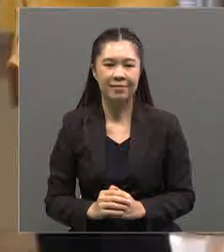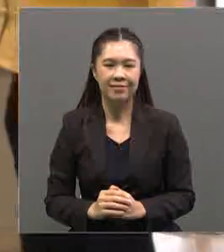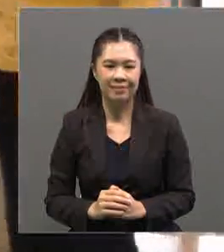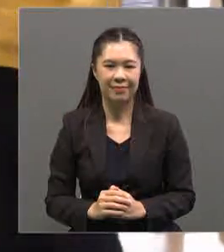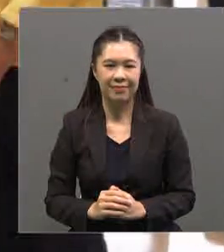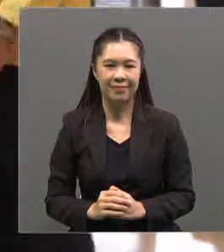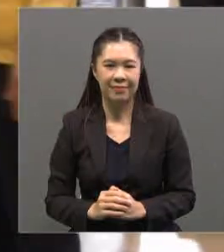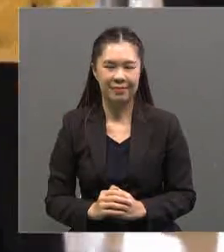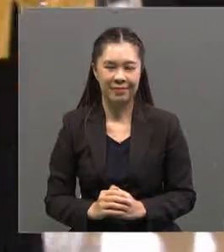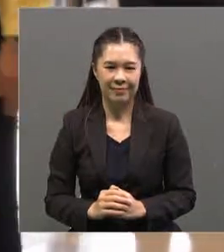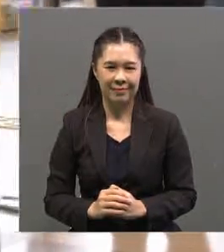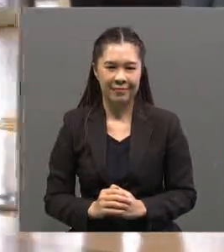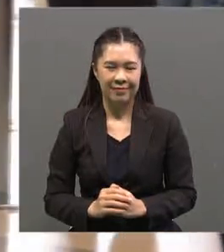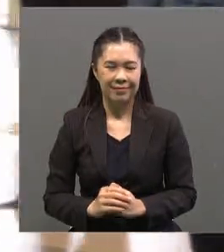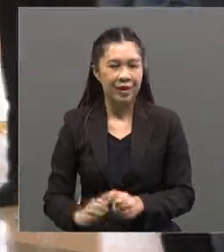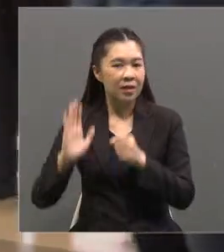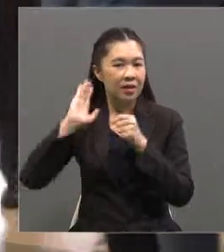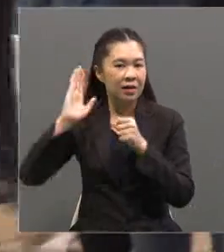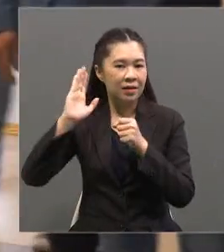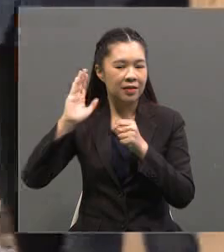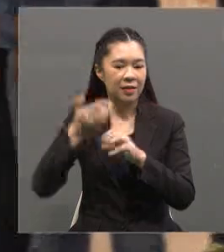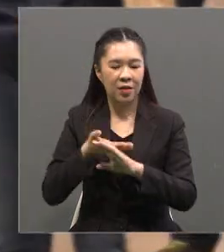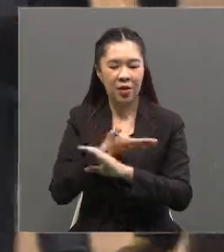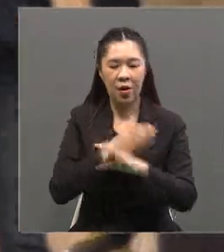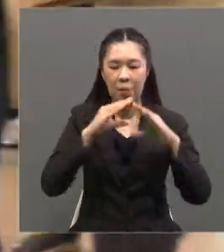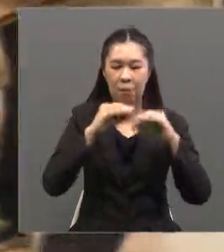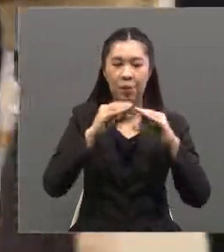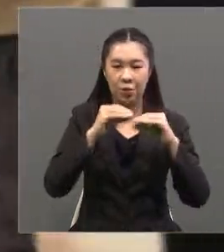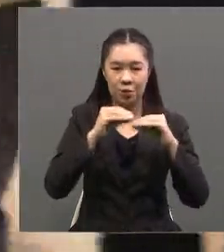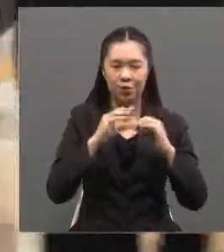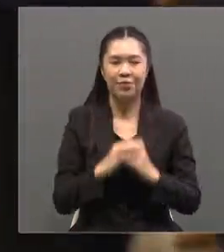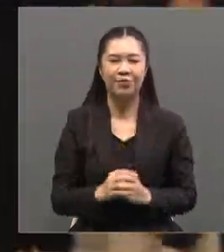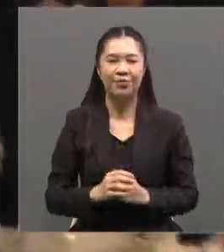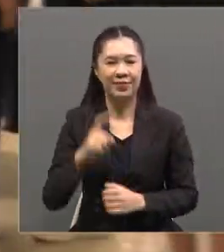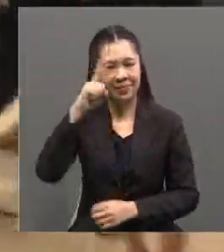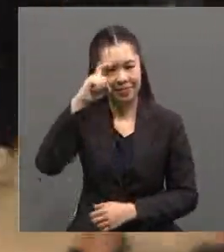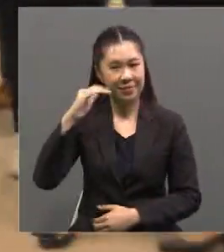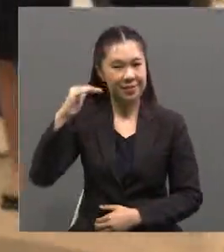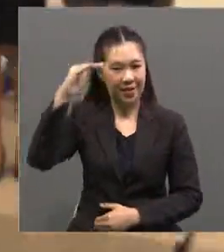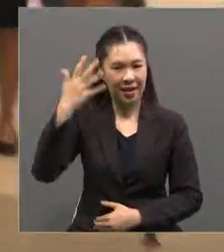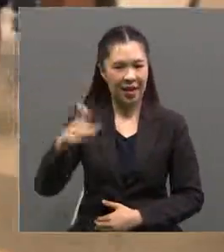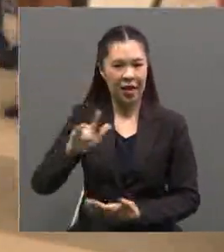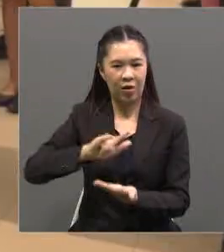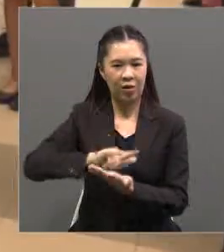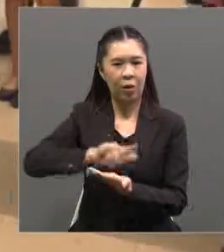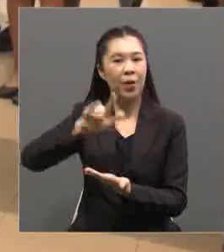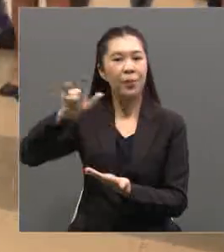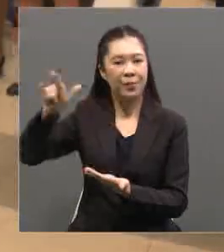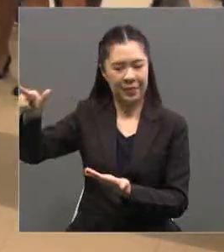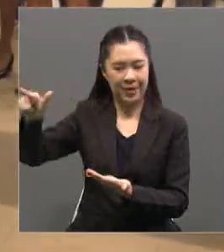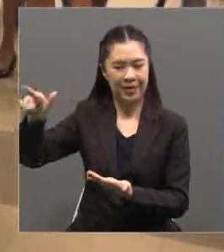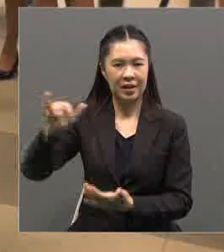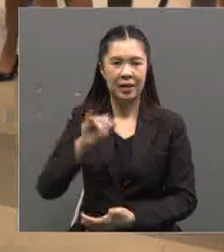ก็ต้องบอกว่าเป็นการให้สัมภาษณ์หลังจากประชุมครม.เมื่อวานก ่ อนที่ท่านนายกรัฐมนตรีจะเดินทางไปนิวยอร์กเมื่อช่วงเย็นนะครับ